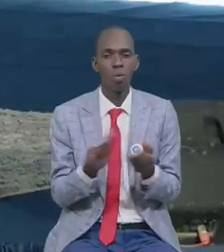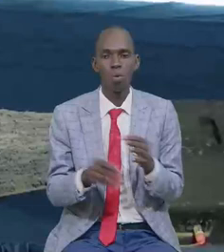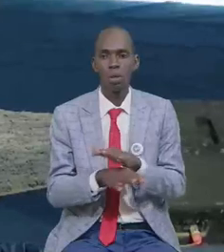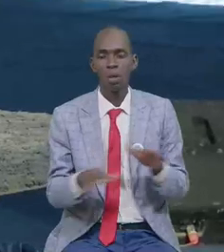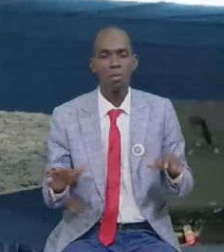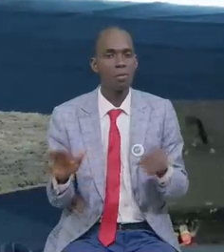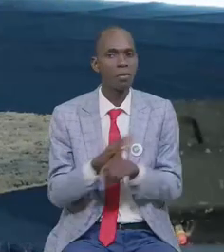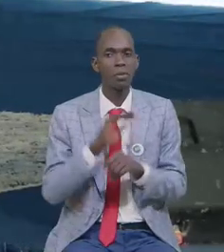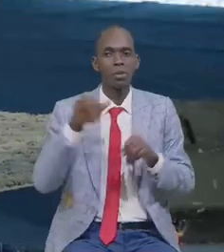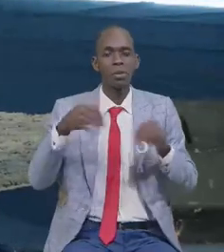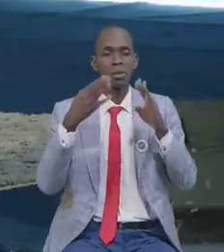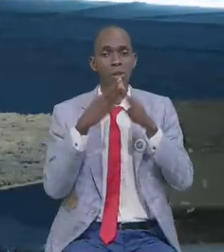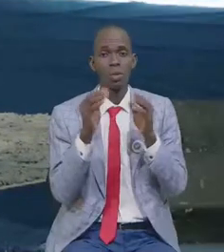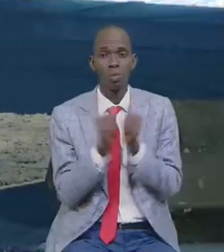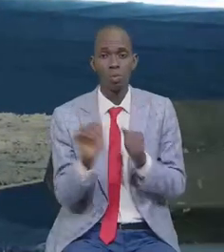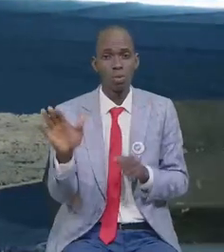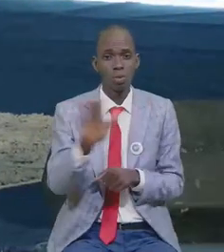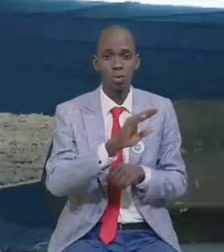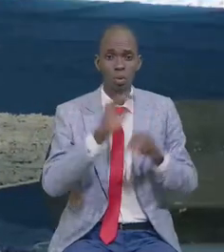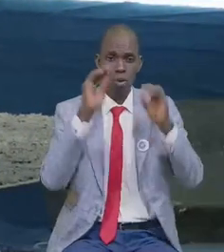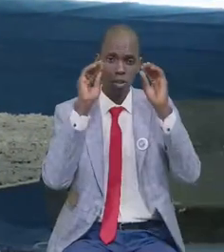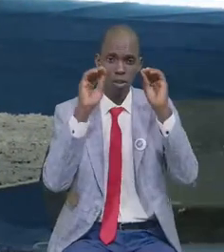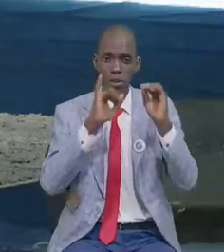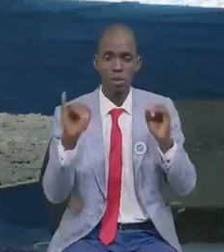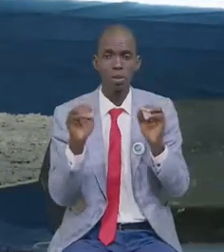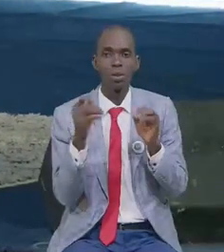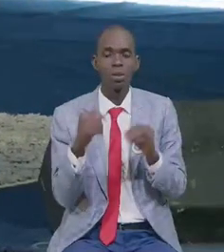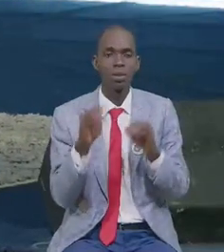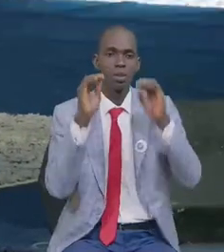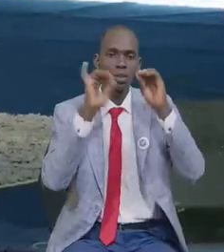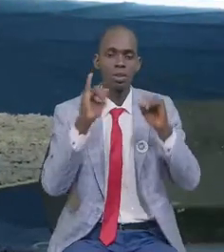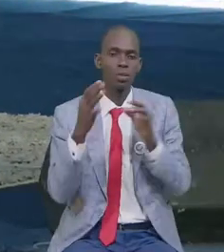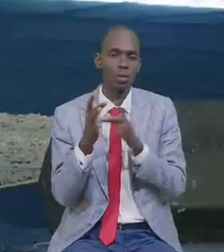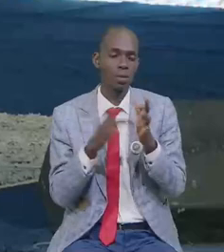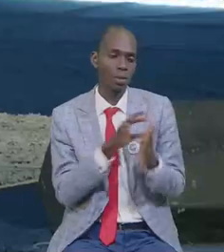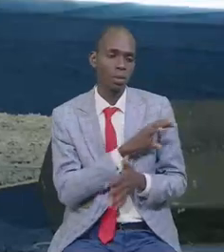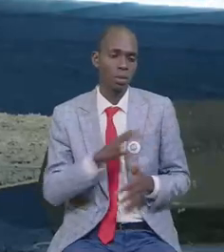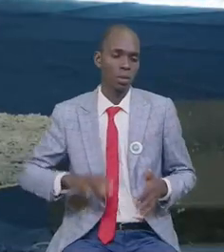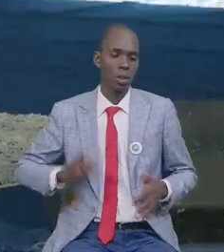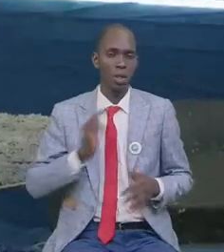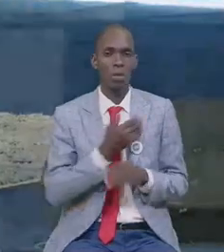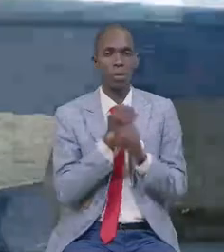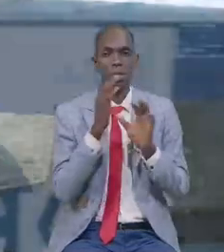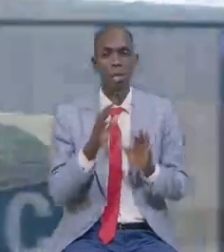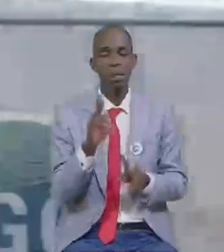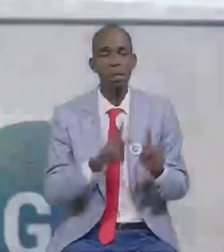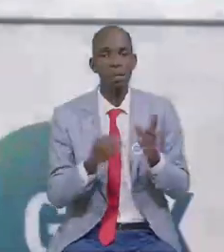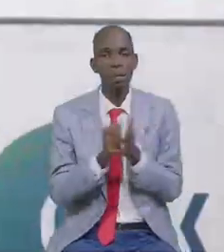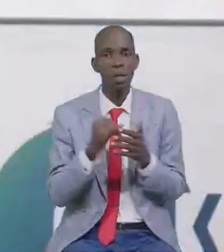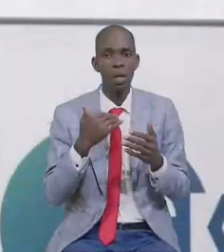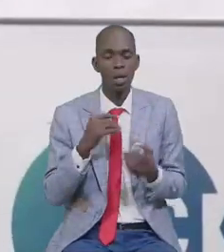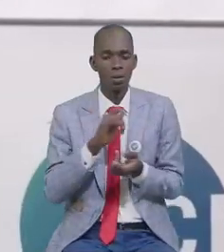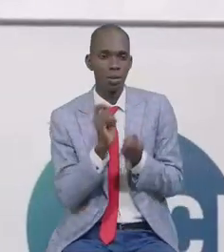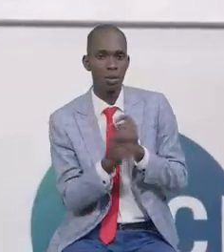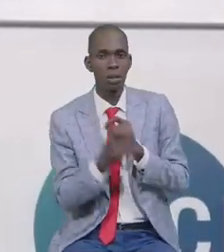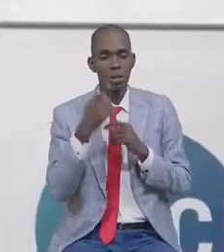avez rempli Jérusalem de votre enseignement, la doctrine de Jésus notre Sauveur. Et ceux qui, les hommes et les, qui